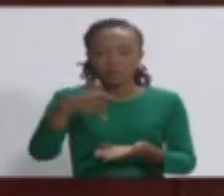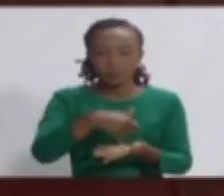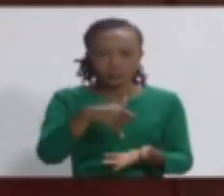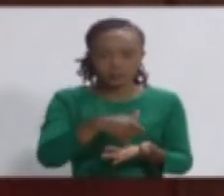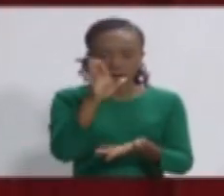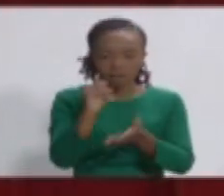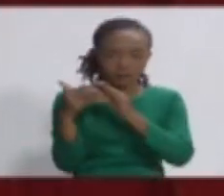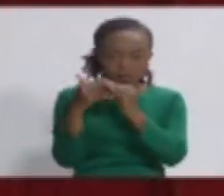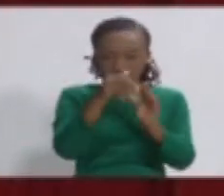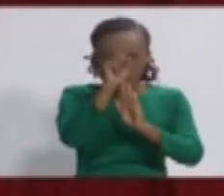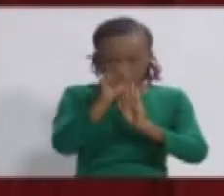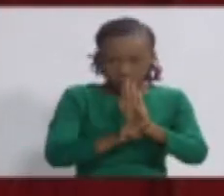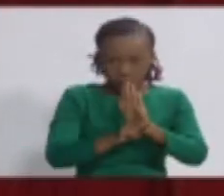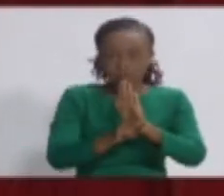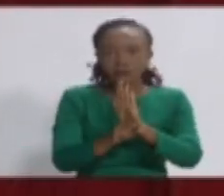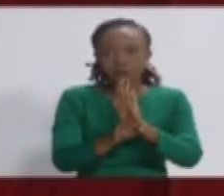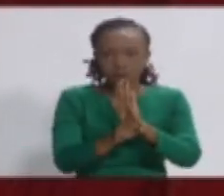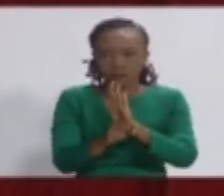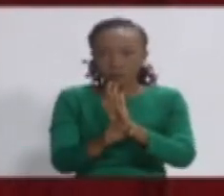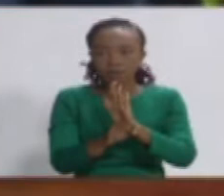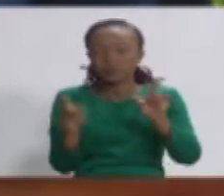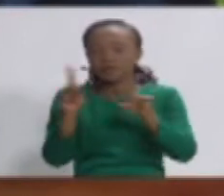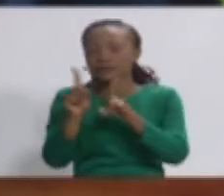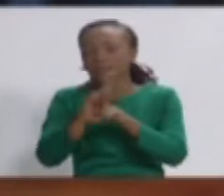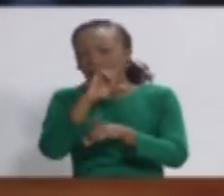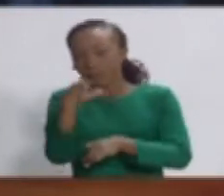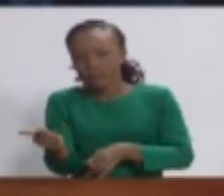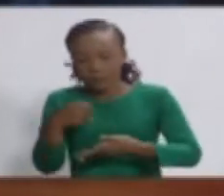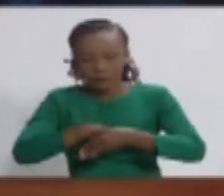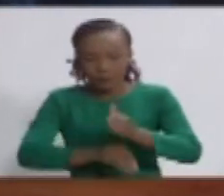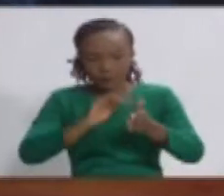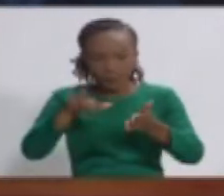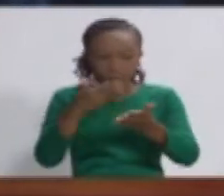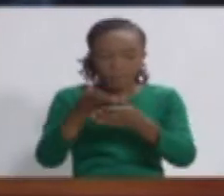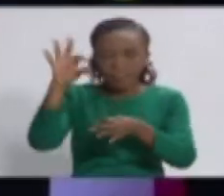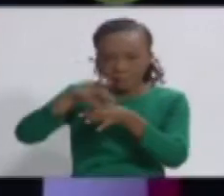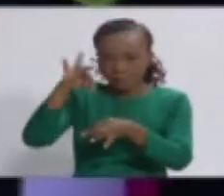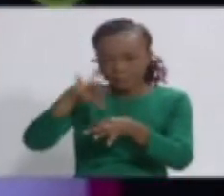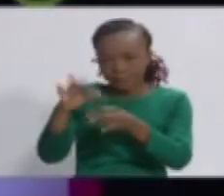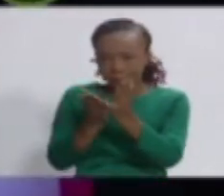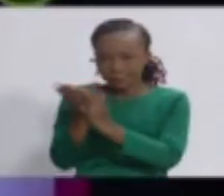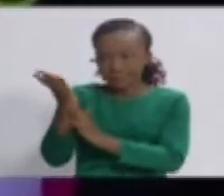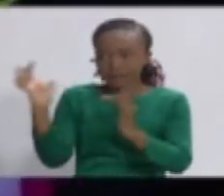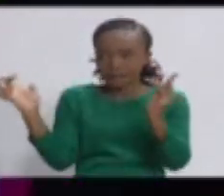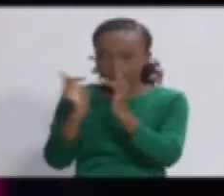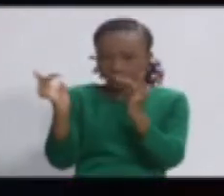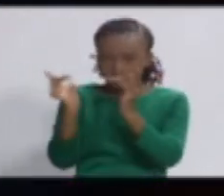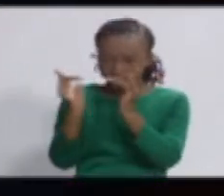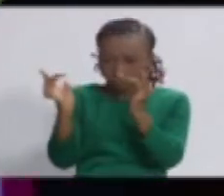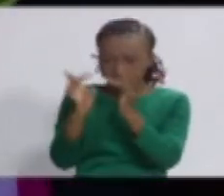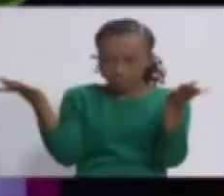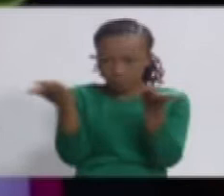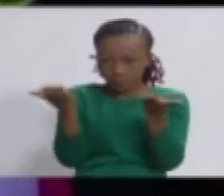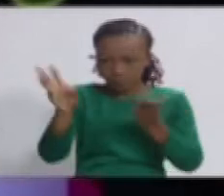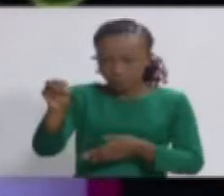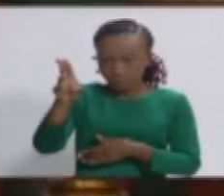na uongozi wa vyama wasiozidi 10 huku wengine wakifuatilia na kupiga kura kupitia njia mtandao, ambapo